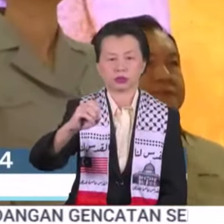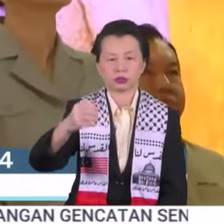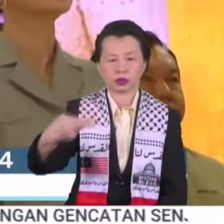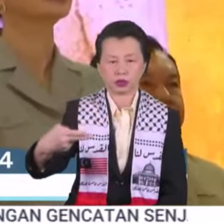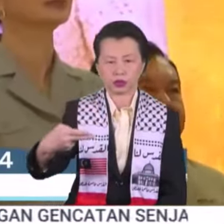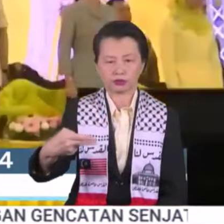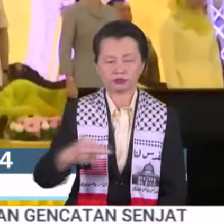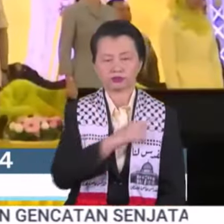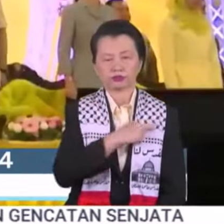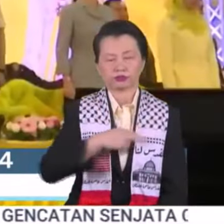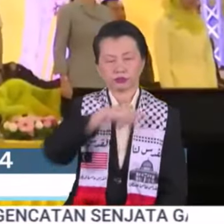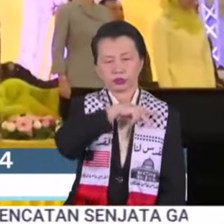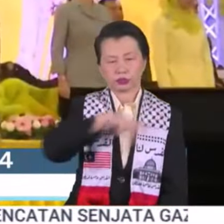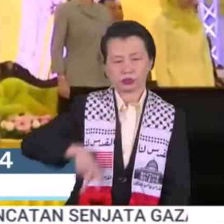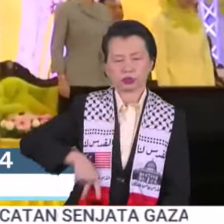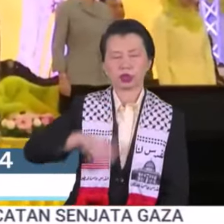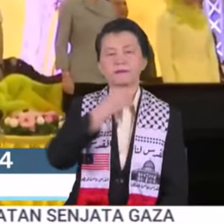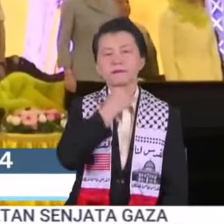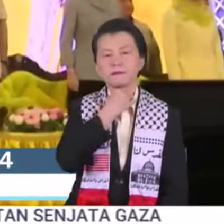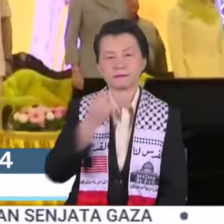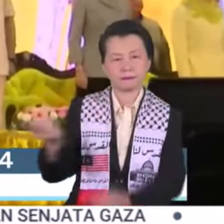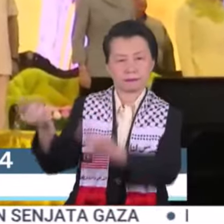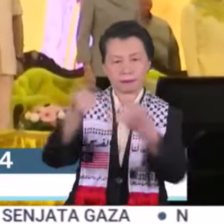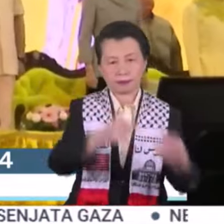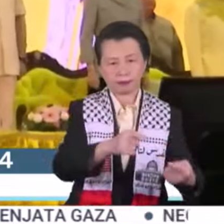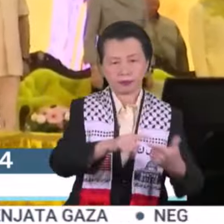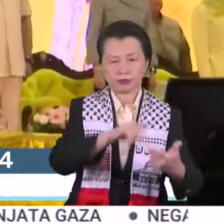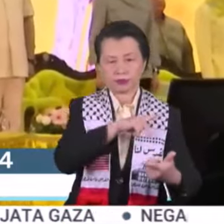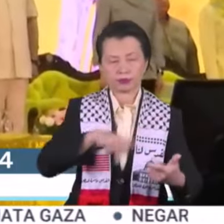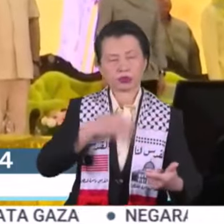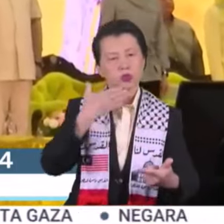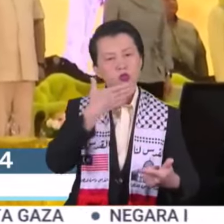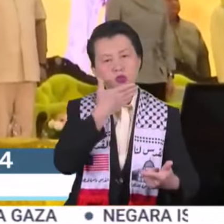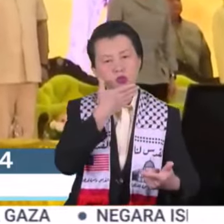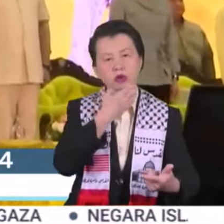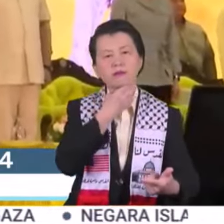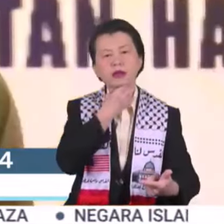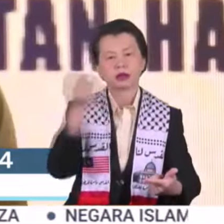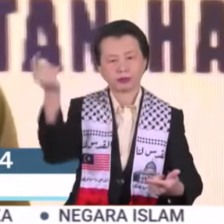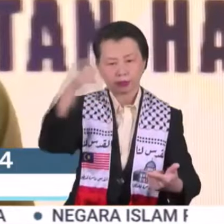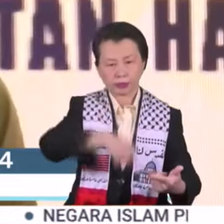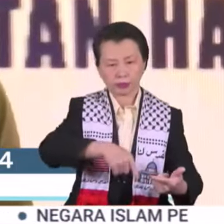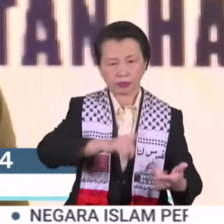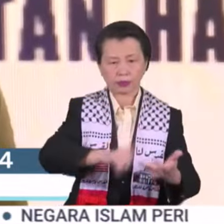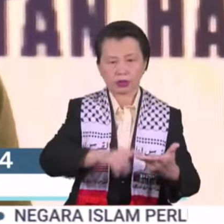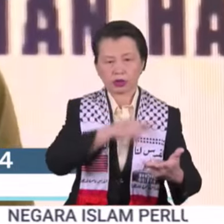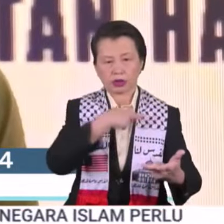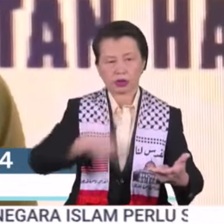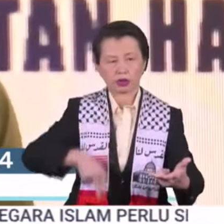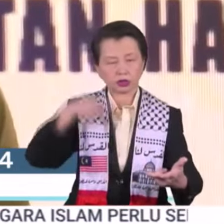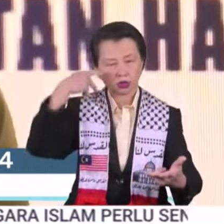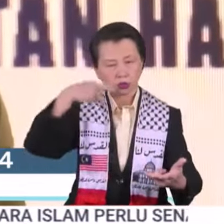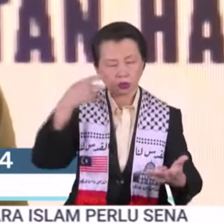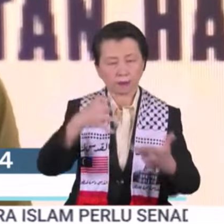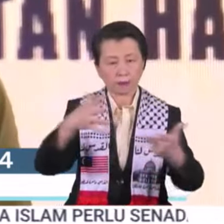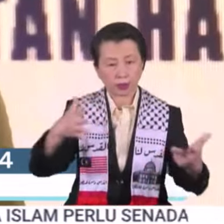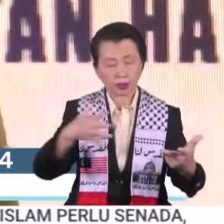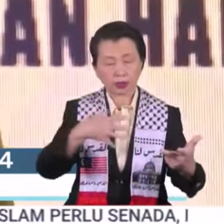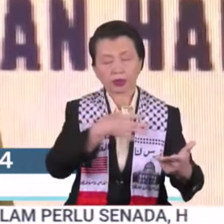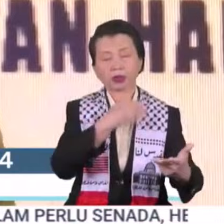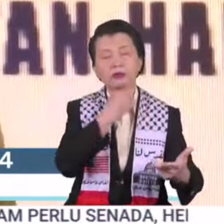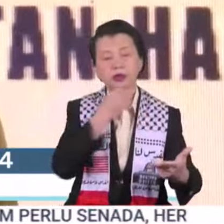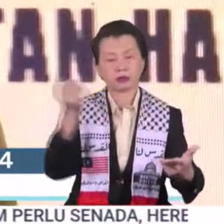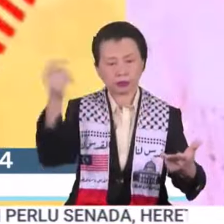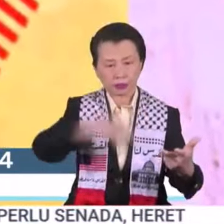Turut berangkat Raja Permaisuri Perak Tuanku Zahra Salim, Raja Muda Perak Raja Jaafar Raja Muda Musa, Raja Puan Besar Perak Raja